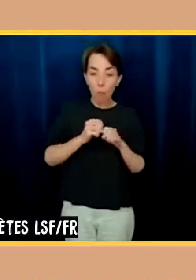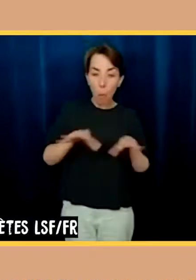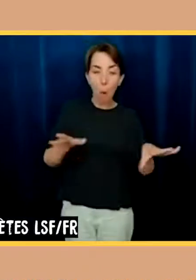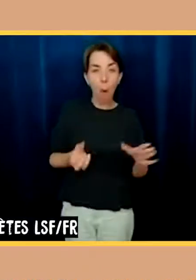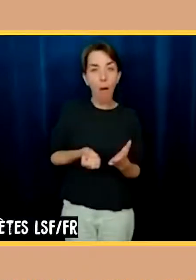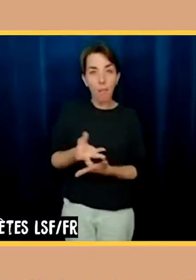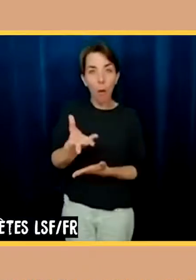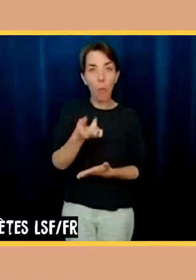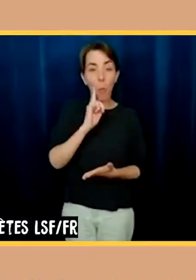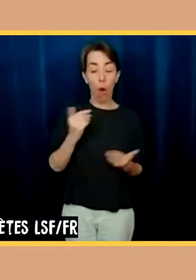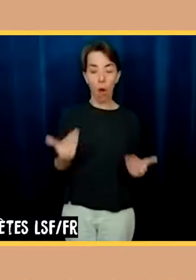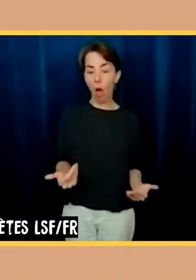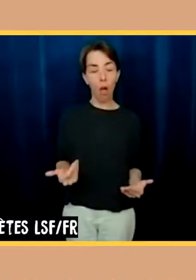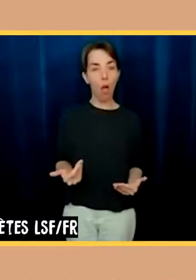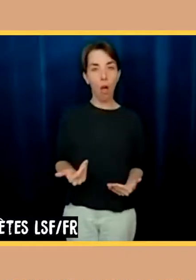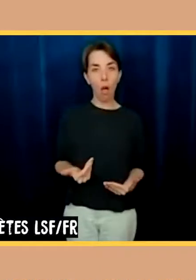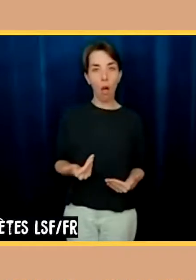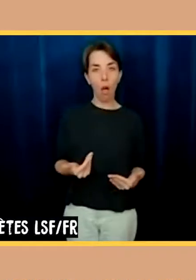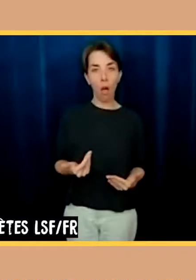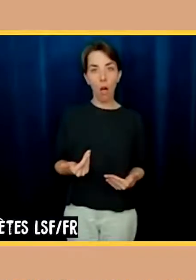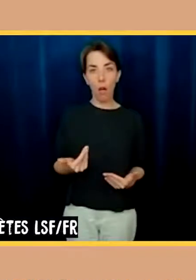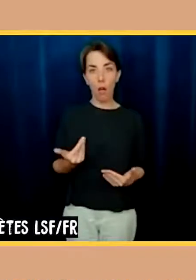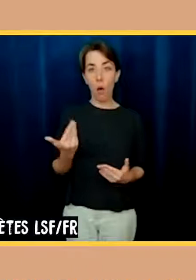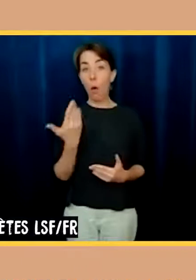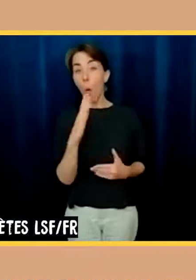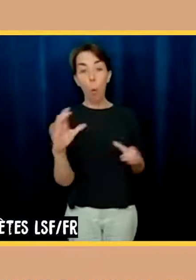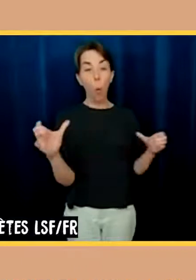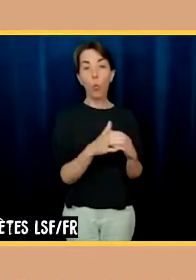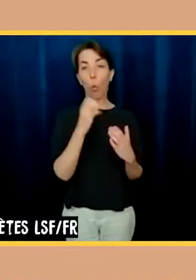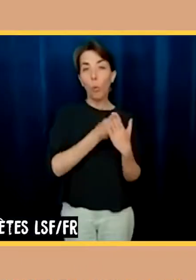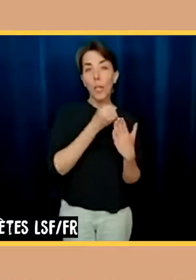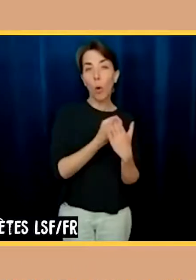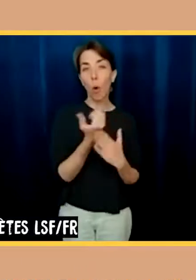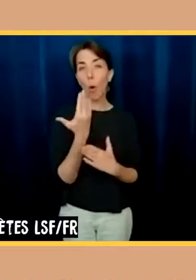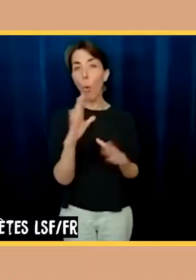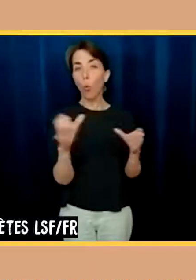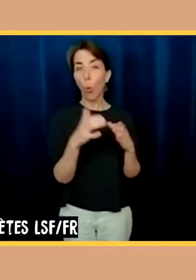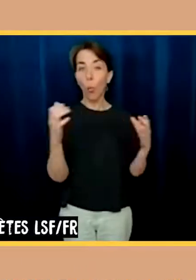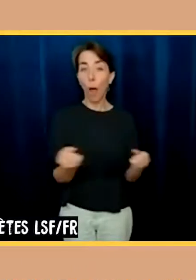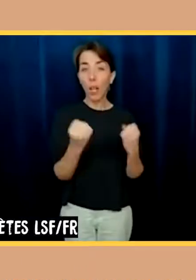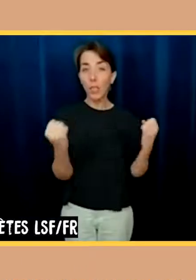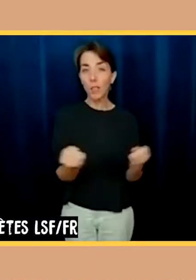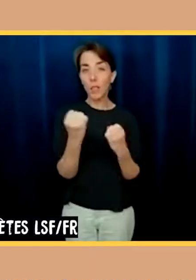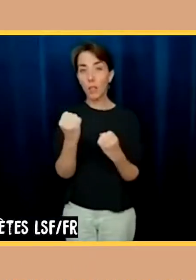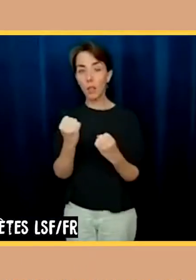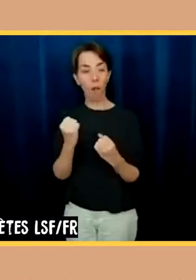voilà, il y a des attaques incessantes en direction d'autres groupes militants, d'autres activistes qui partagent